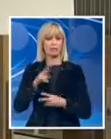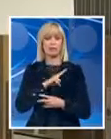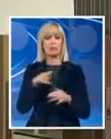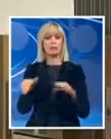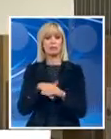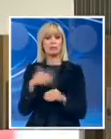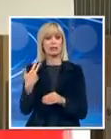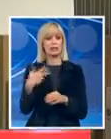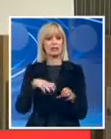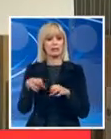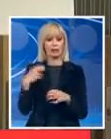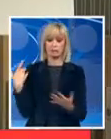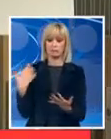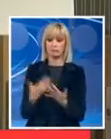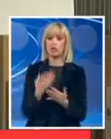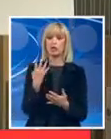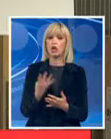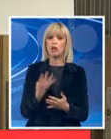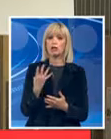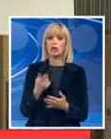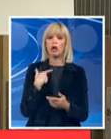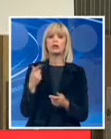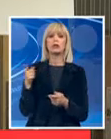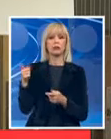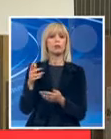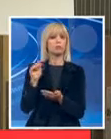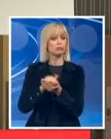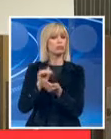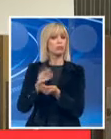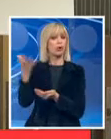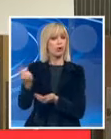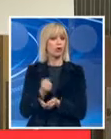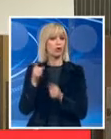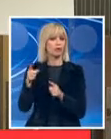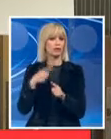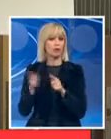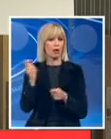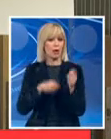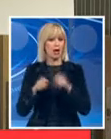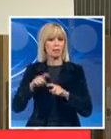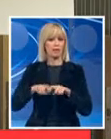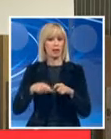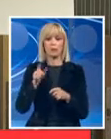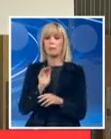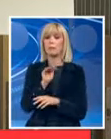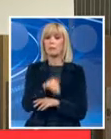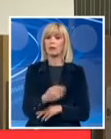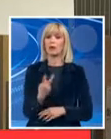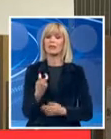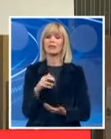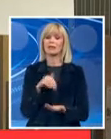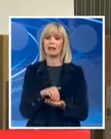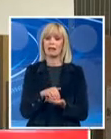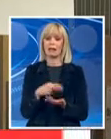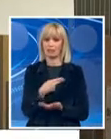protekle 4 godine koristili ova sredstva za nabavku opreme. To je preko 200.000 eura